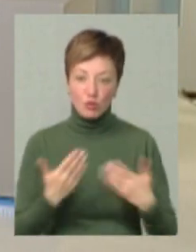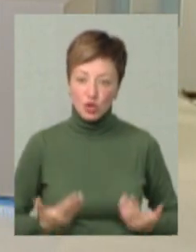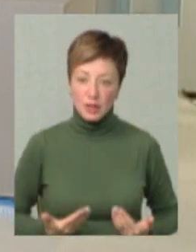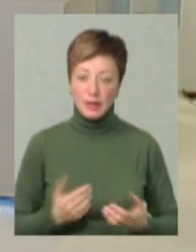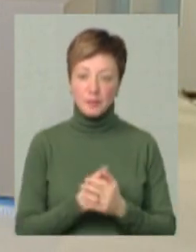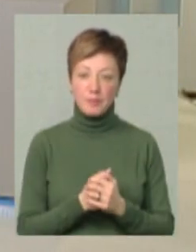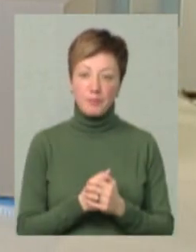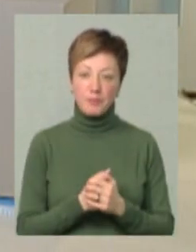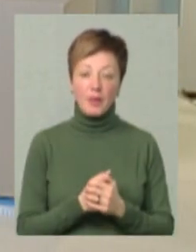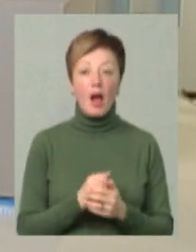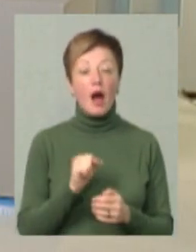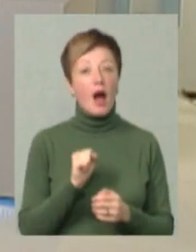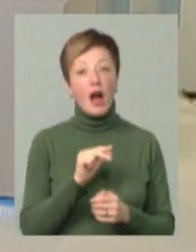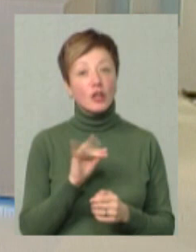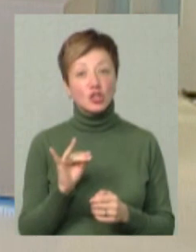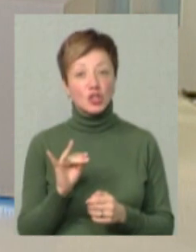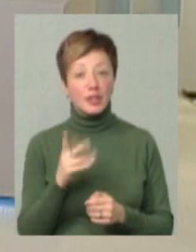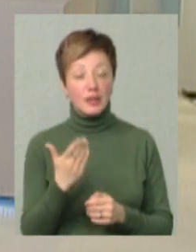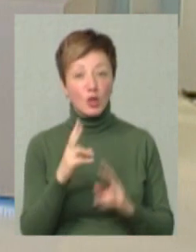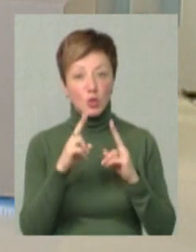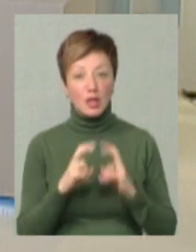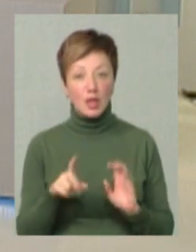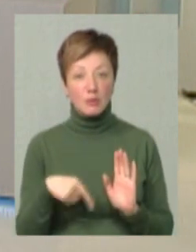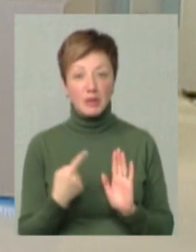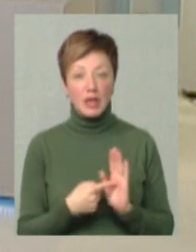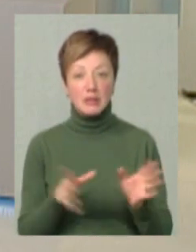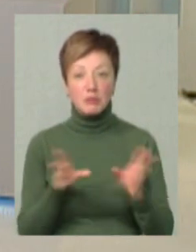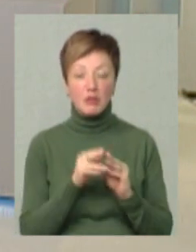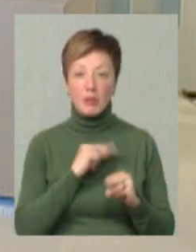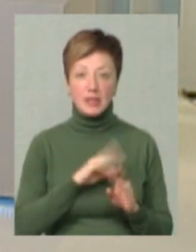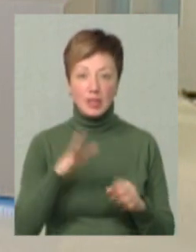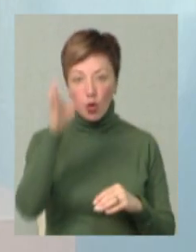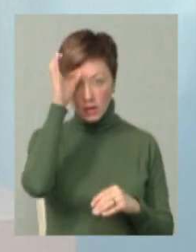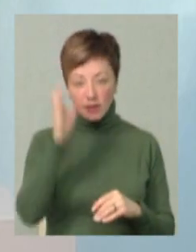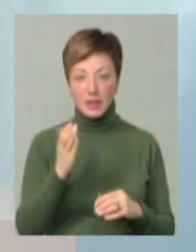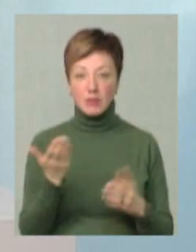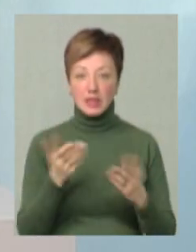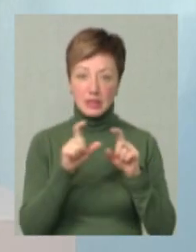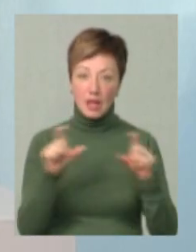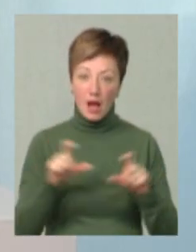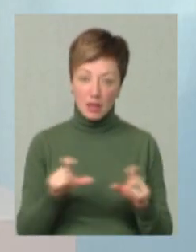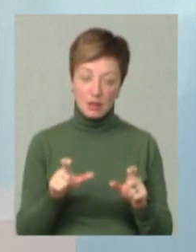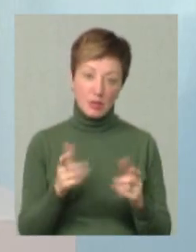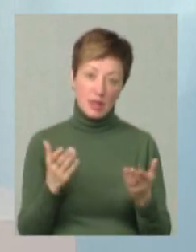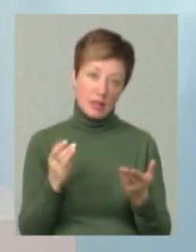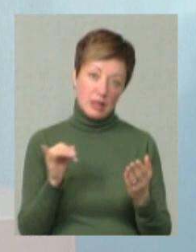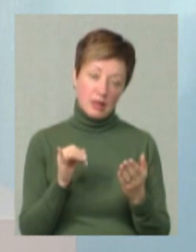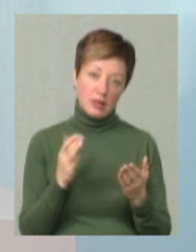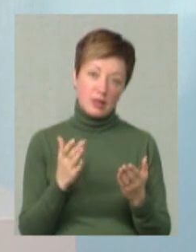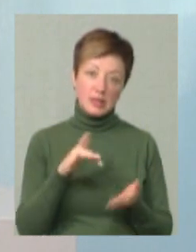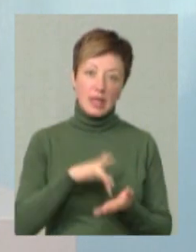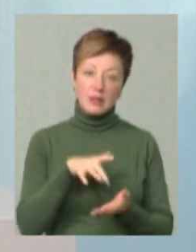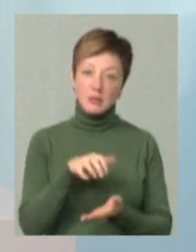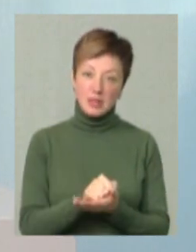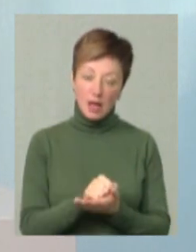житті. А чи не розглядається якесь питання співпраці не тільки з освітніми якими закладами, а і з